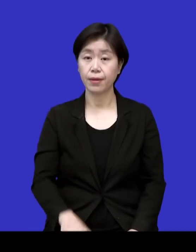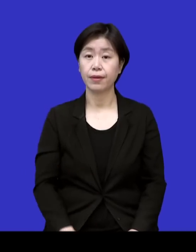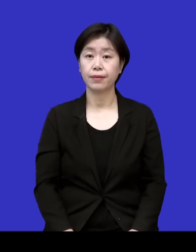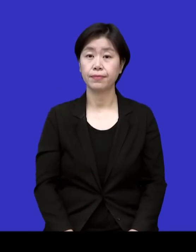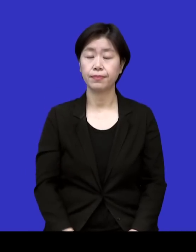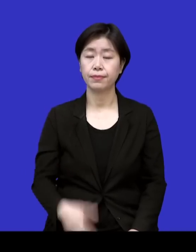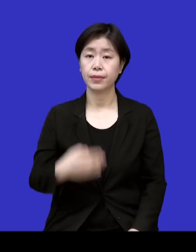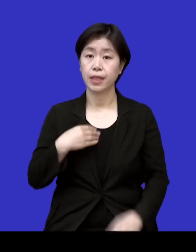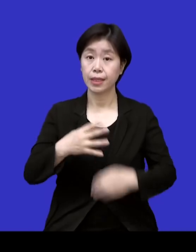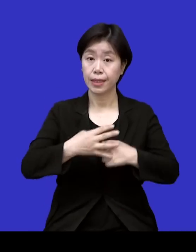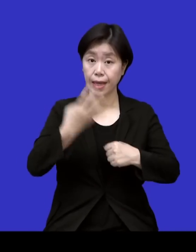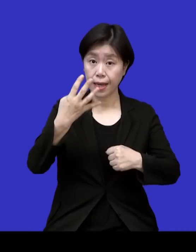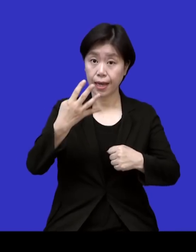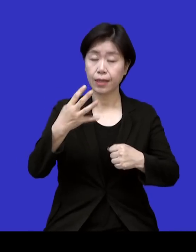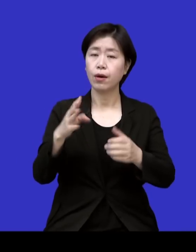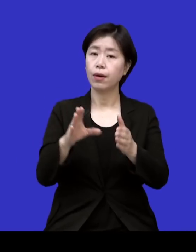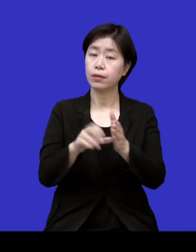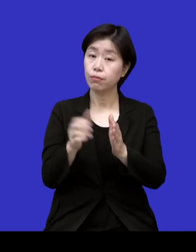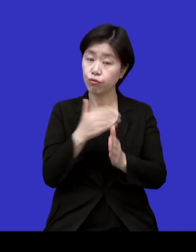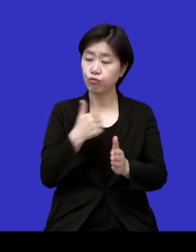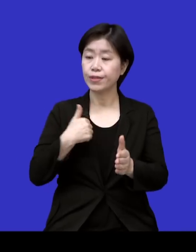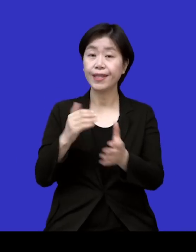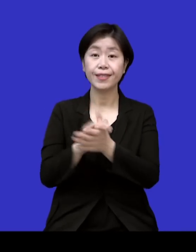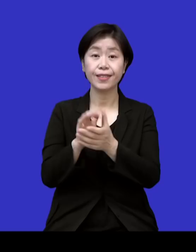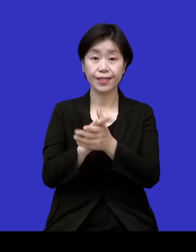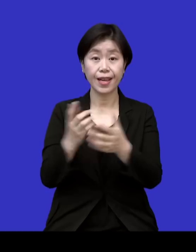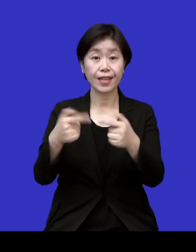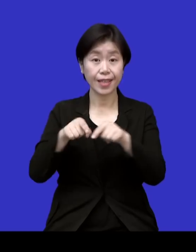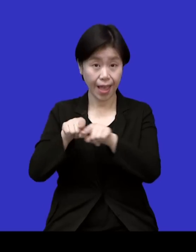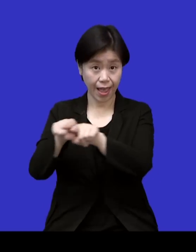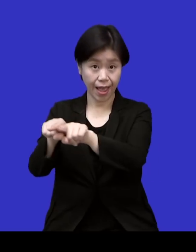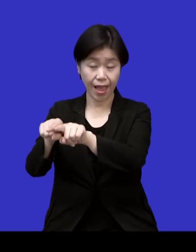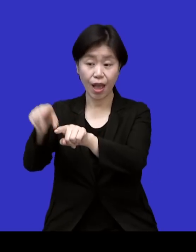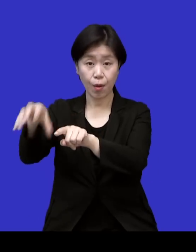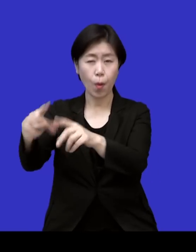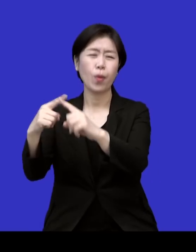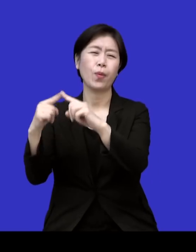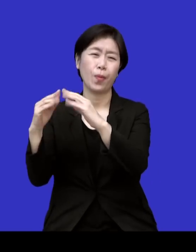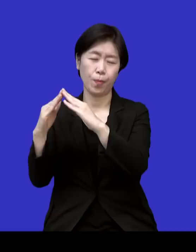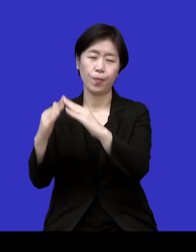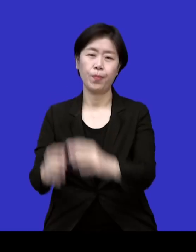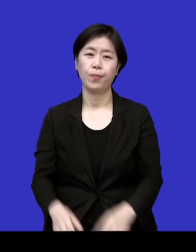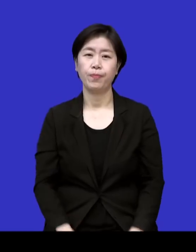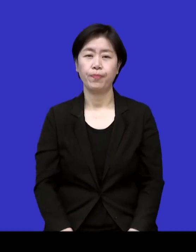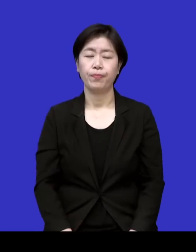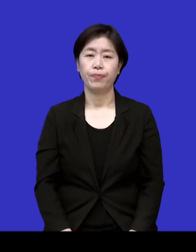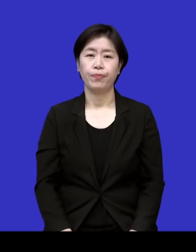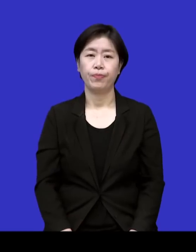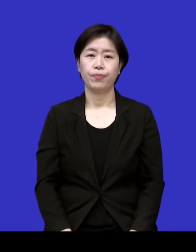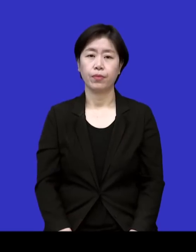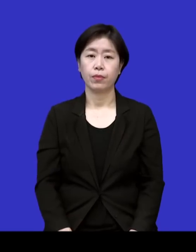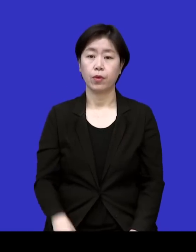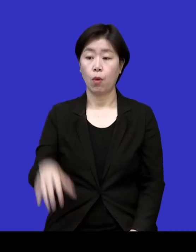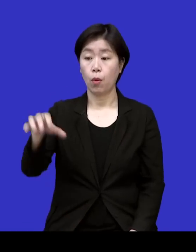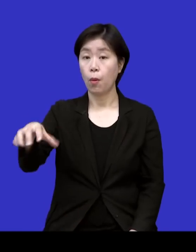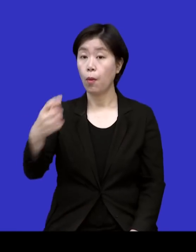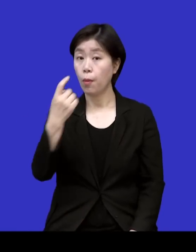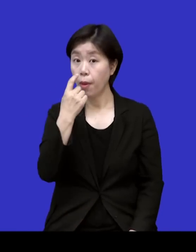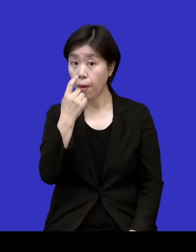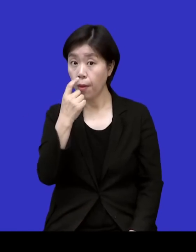제가 4학년 때부터 교회를 친구 따라 다녔는데 네. 그러면서 그때 그래도 기도를